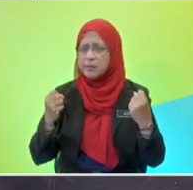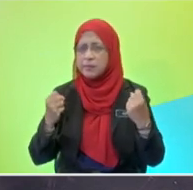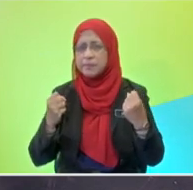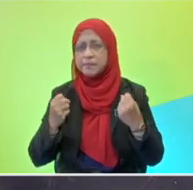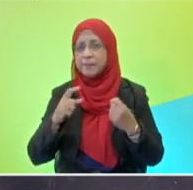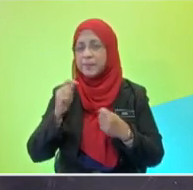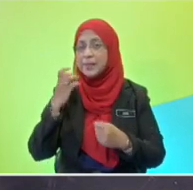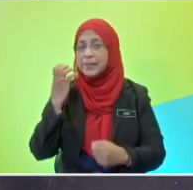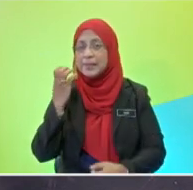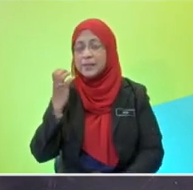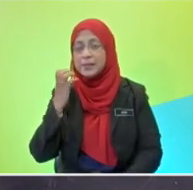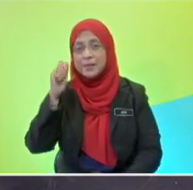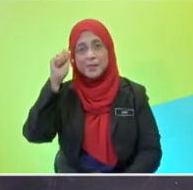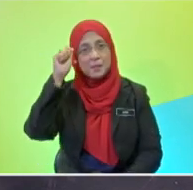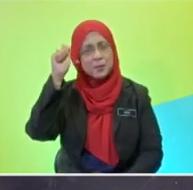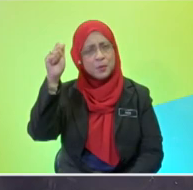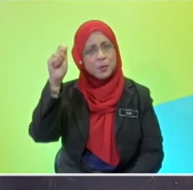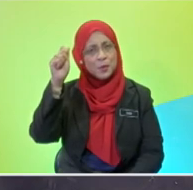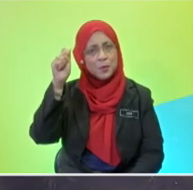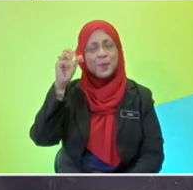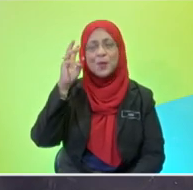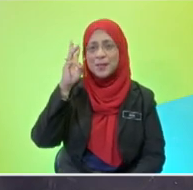Assalamualaikum Waalaikumsalam